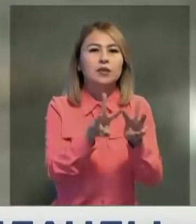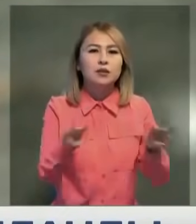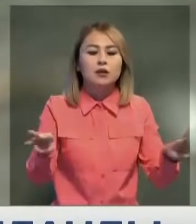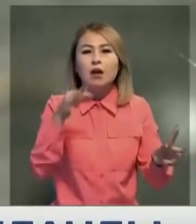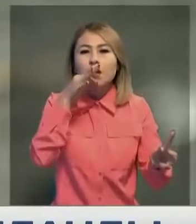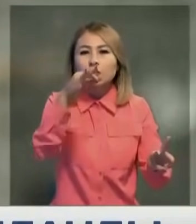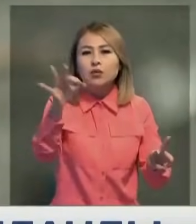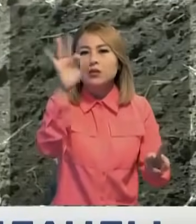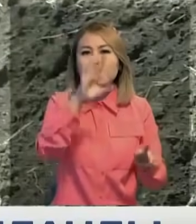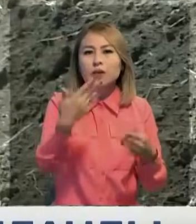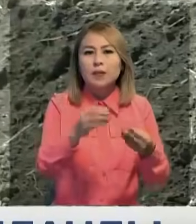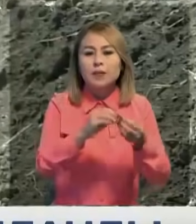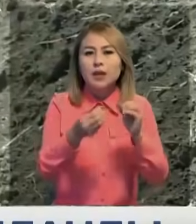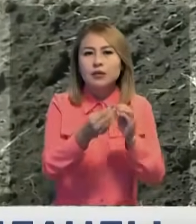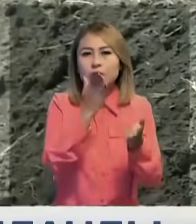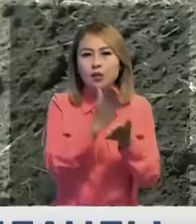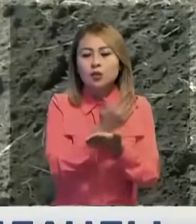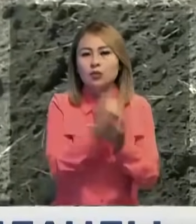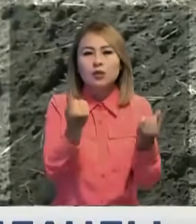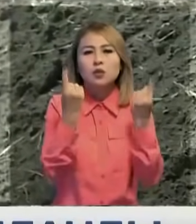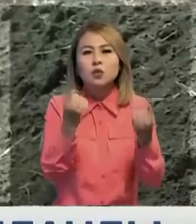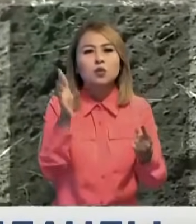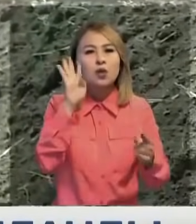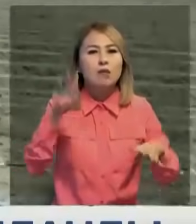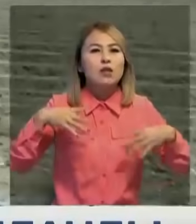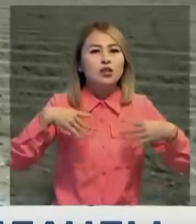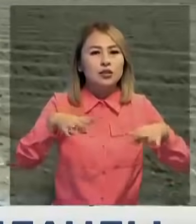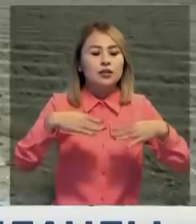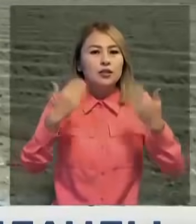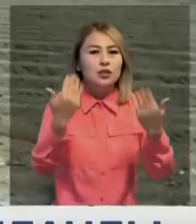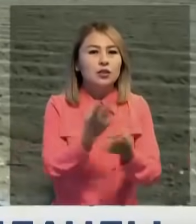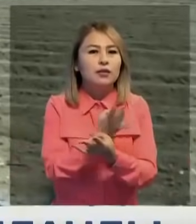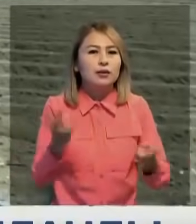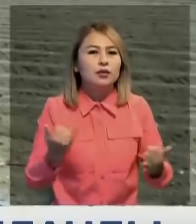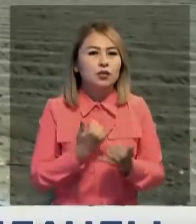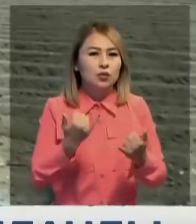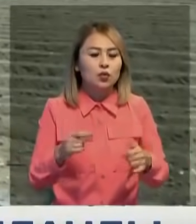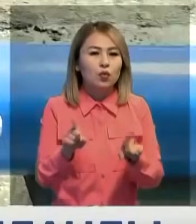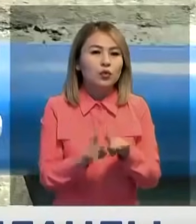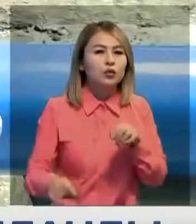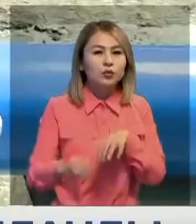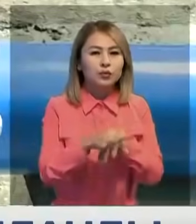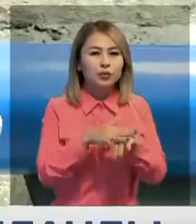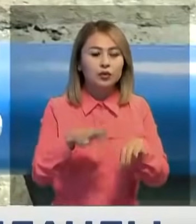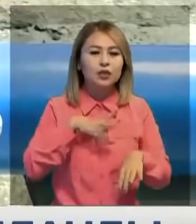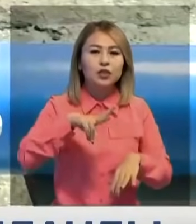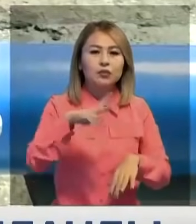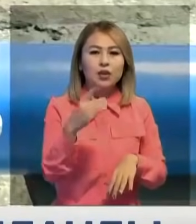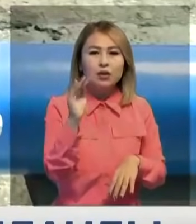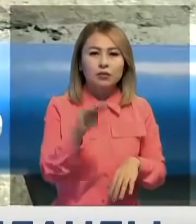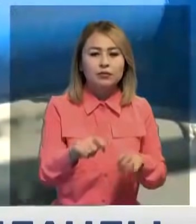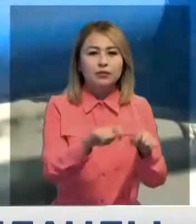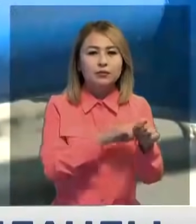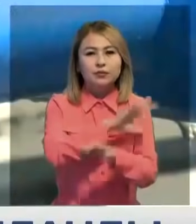ресурстар министрінің айтуынша, салада түрлі мәселе бар, соның бірі суармалы жерлерге тіршілік нәрін жеткізу. Ол үшін елімізде